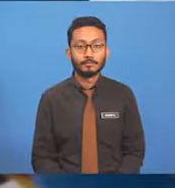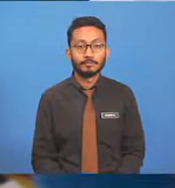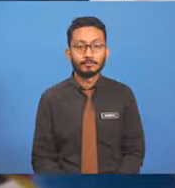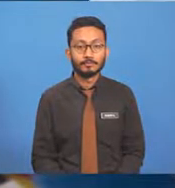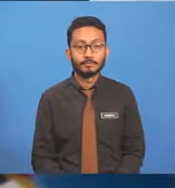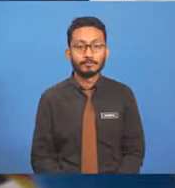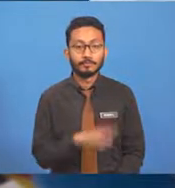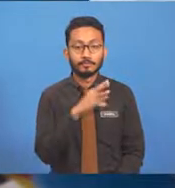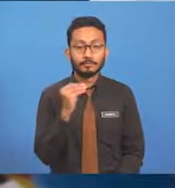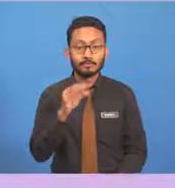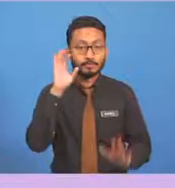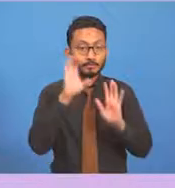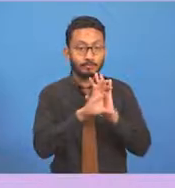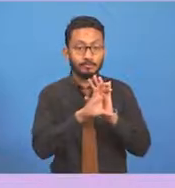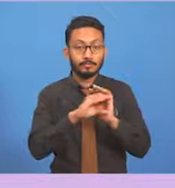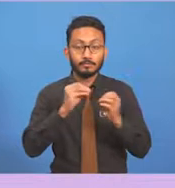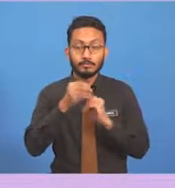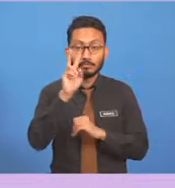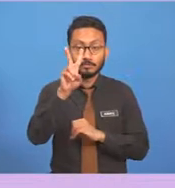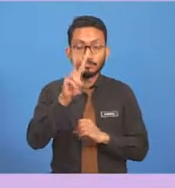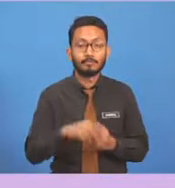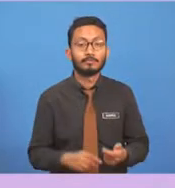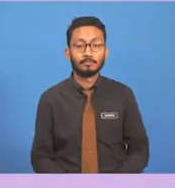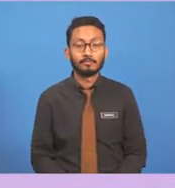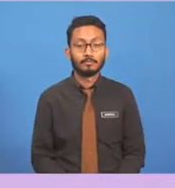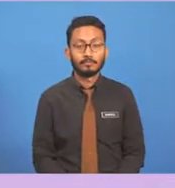Dan gambar kedua.